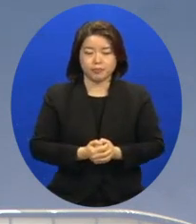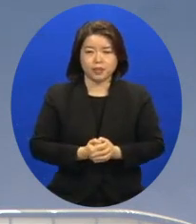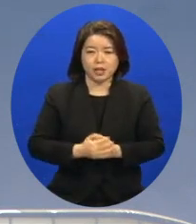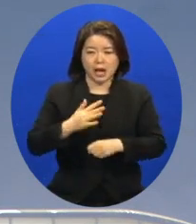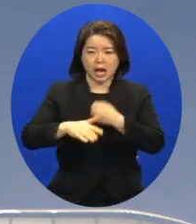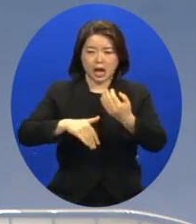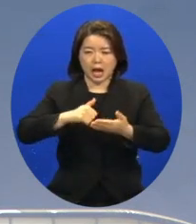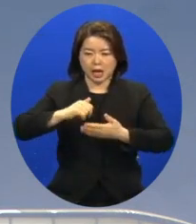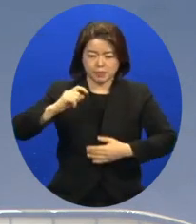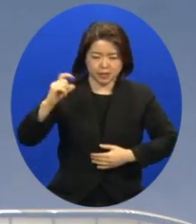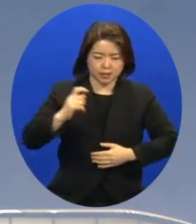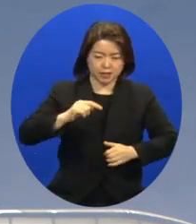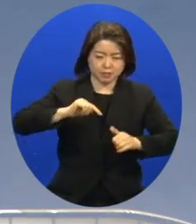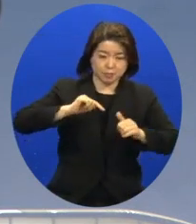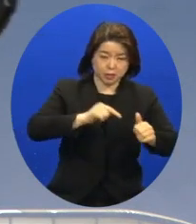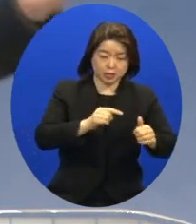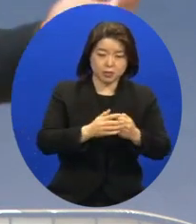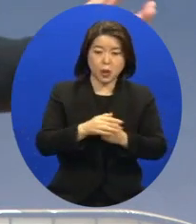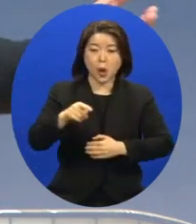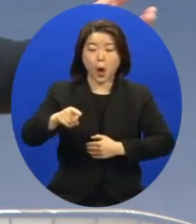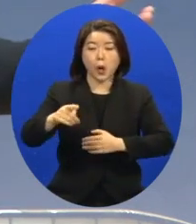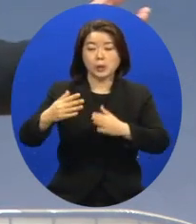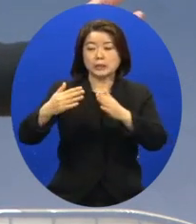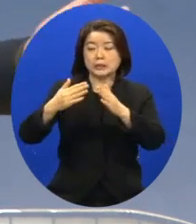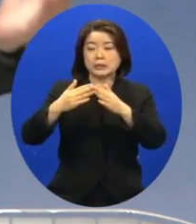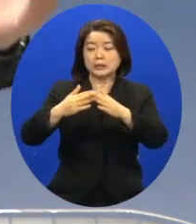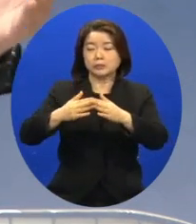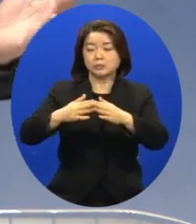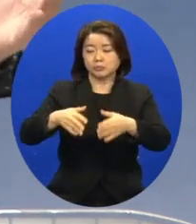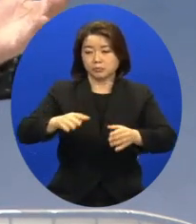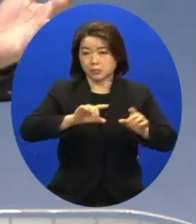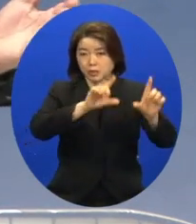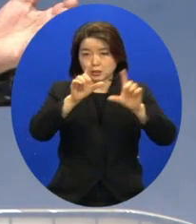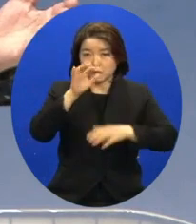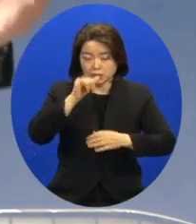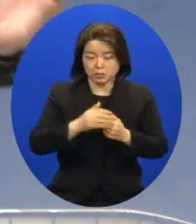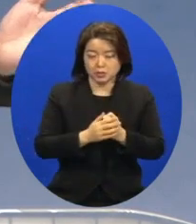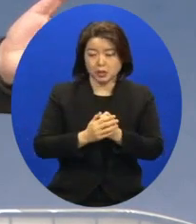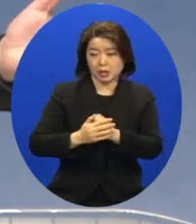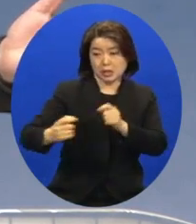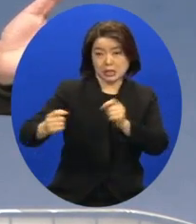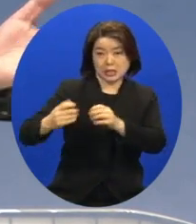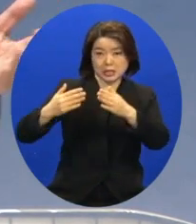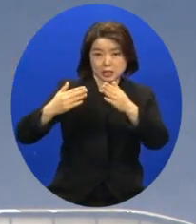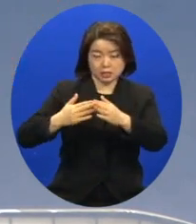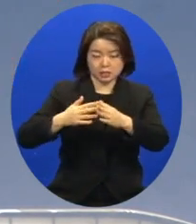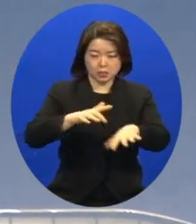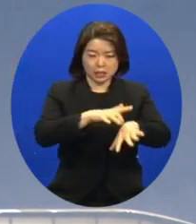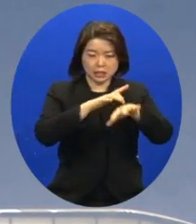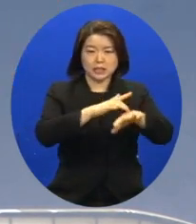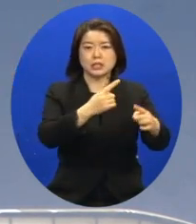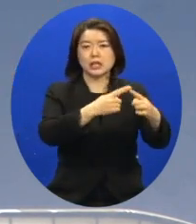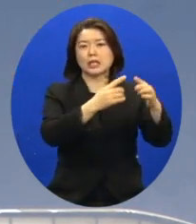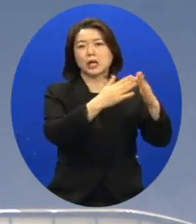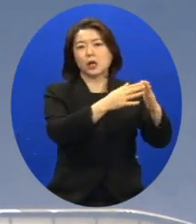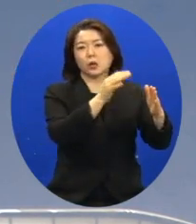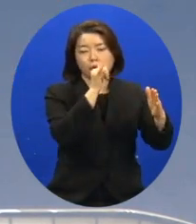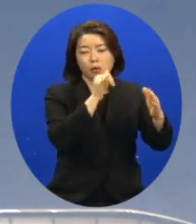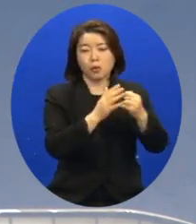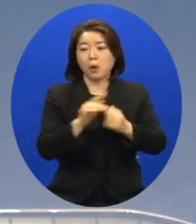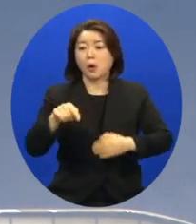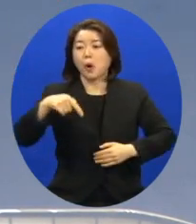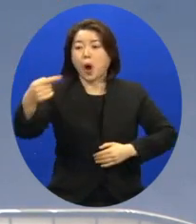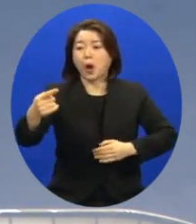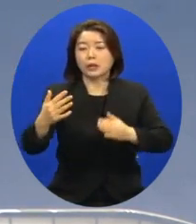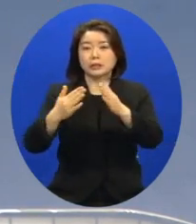집을 정하고 살았습니다. 그 옆집에는 사탄교 교회가 있었고 또 그 바로